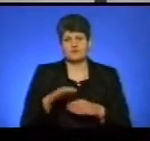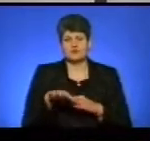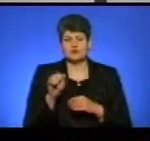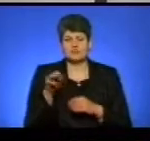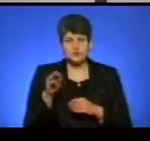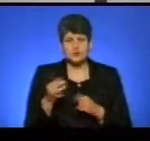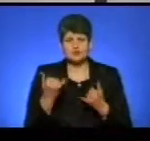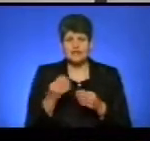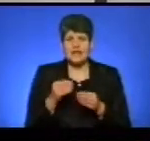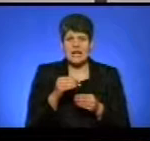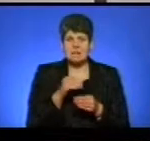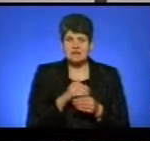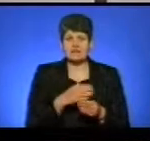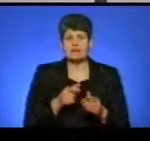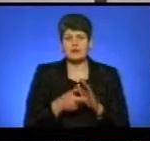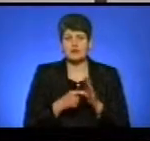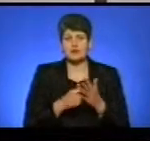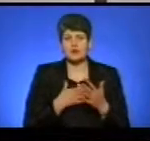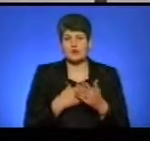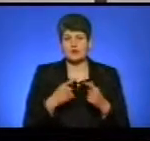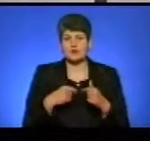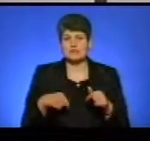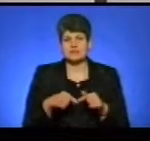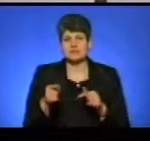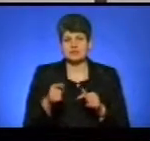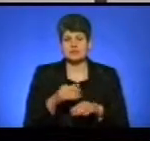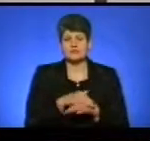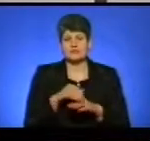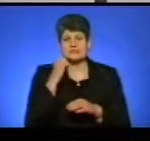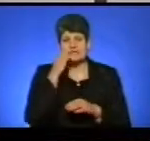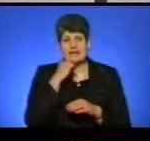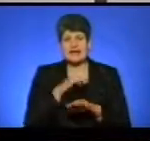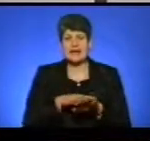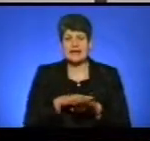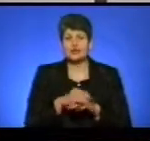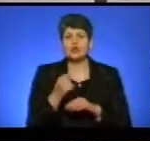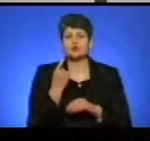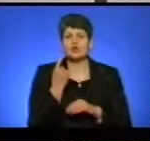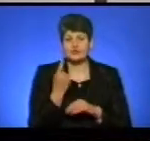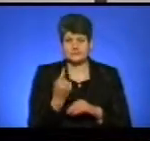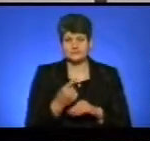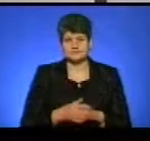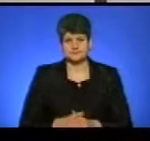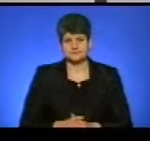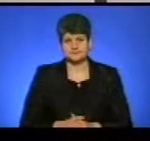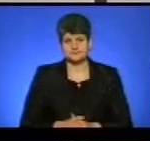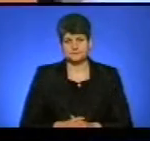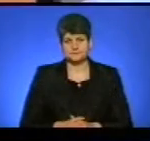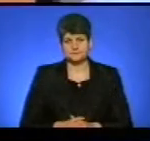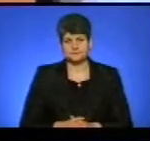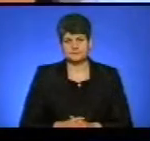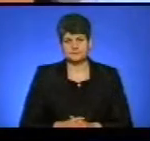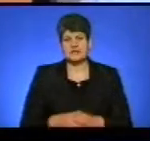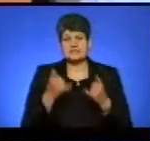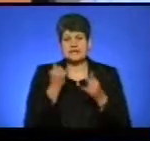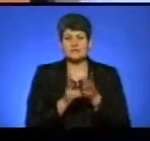вареники ліпили в приміщенні громадської організації у Тернополі на вулиці Старий Ринок 1. Там була моя колега Ірина Терлюк. Зараз